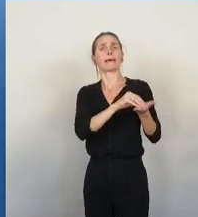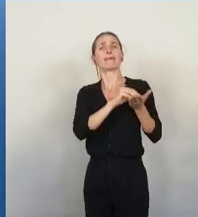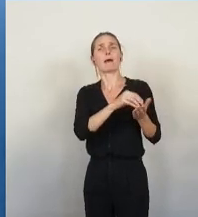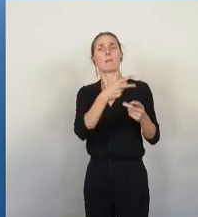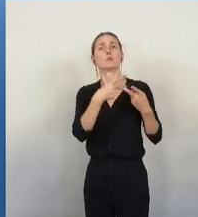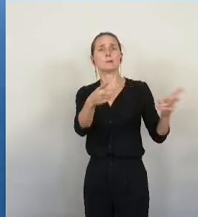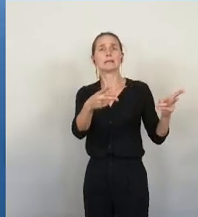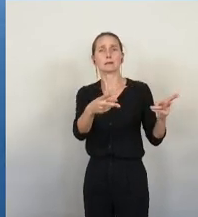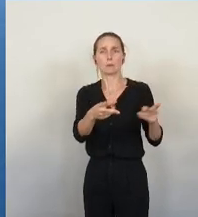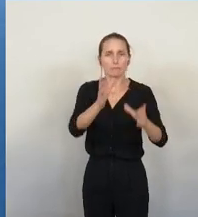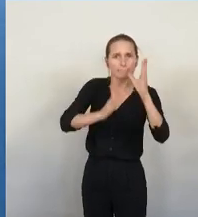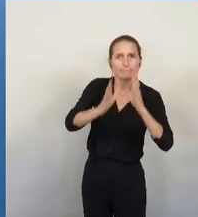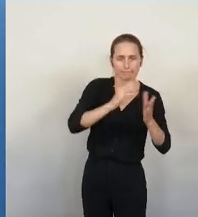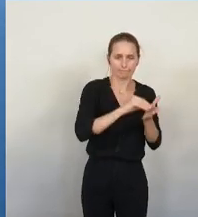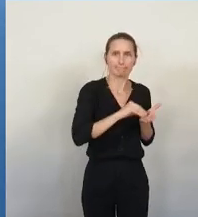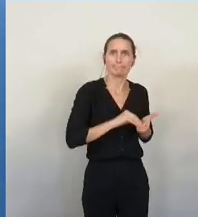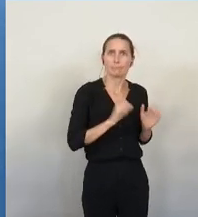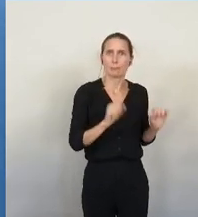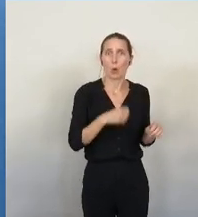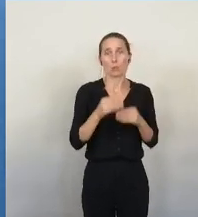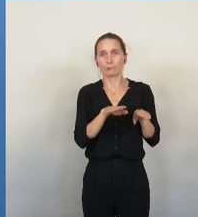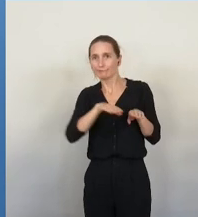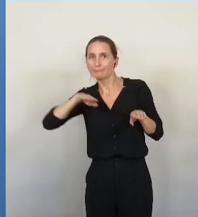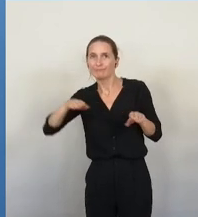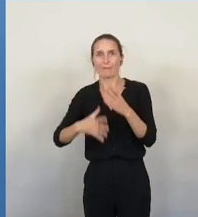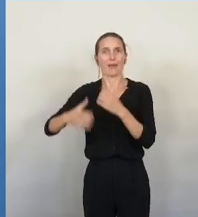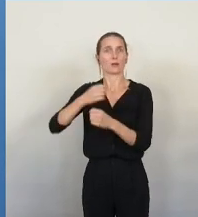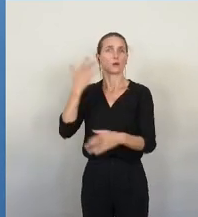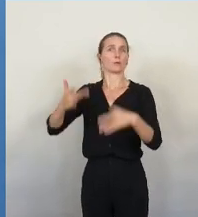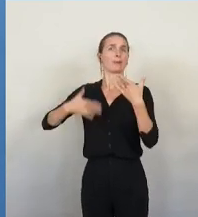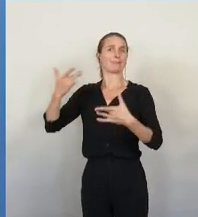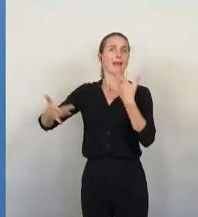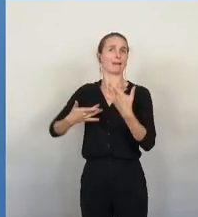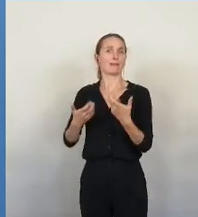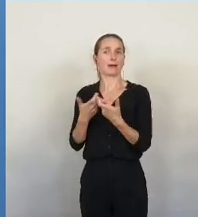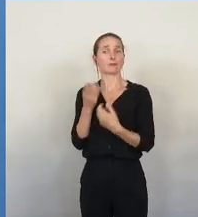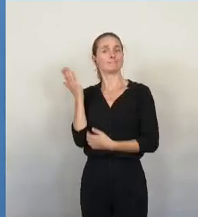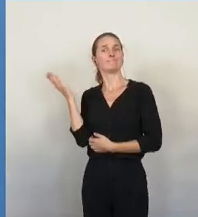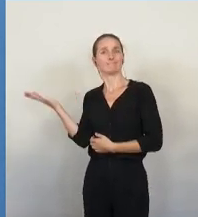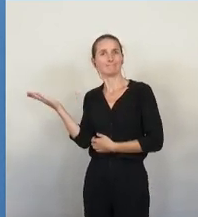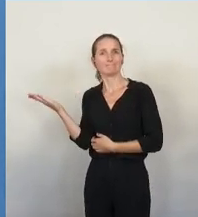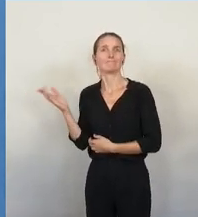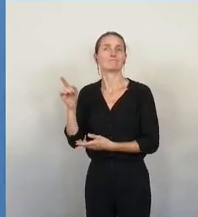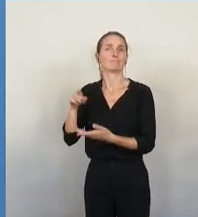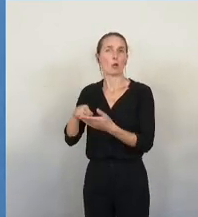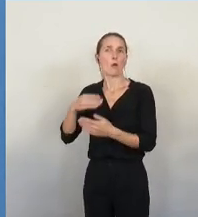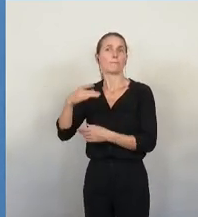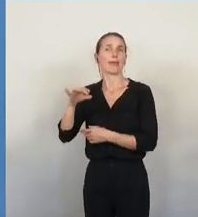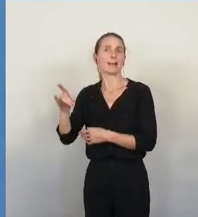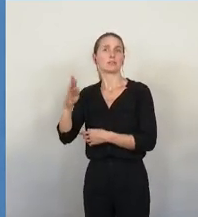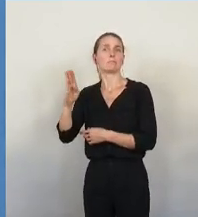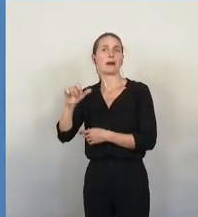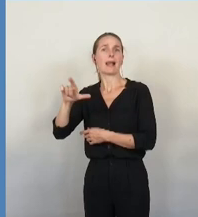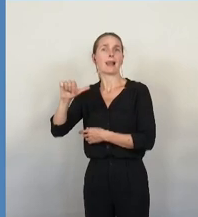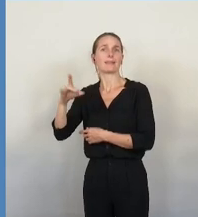actions collectives comme le spectacle les petits papiers à la MDH baladin pour interpelés élus et administration